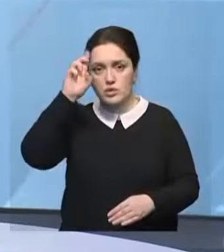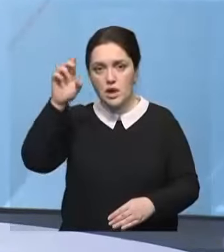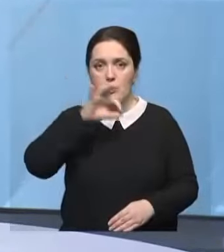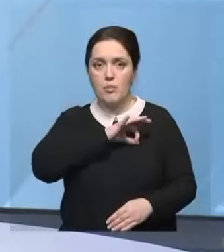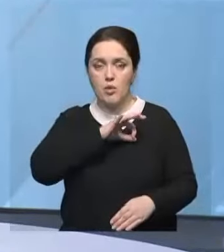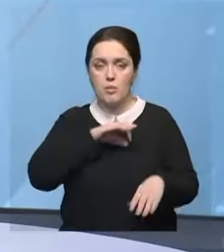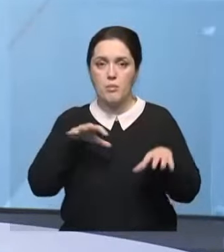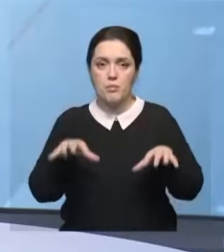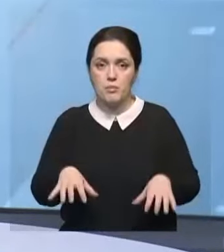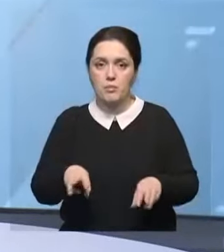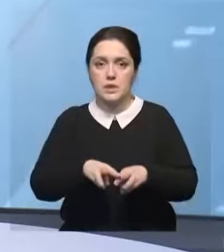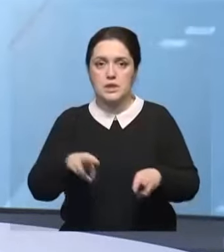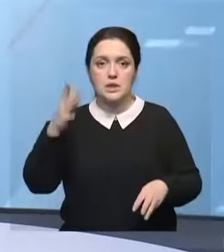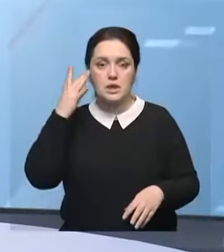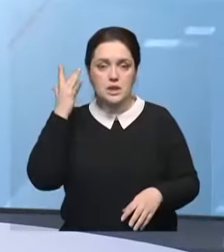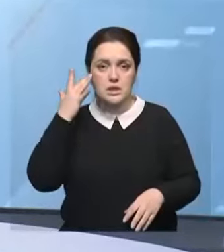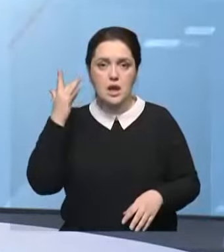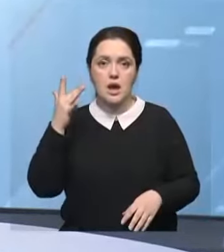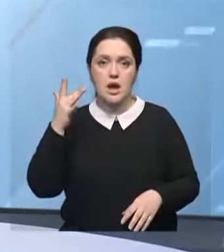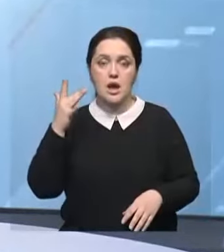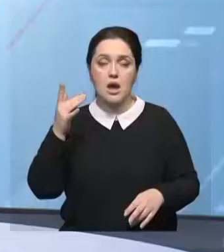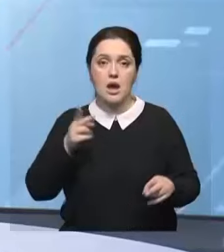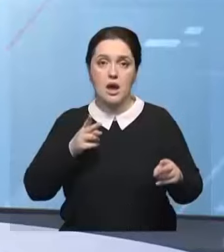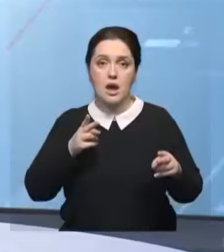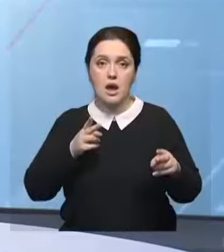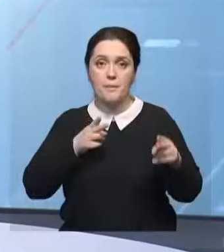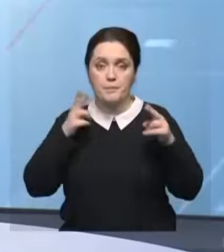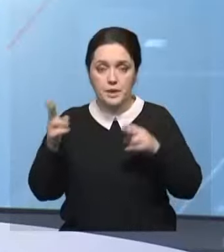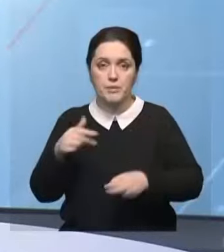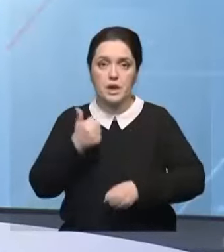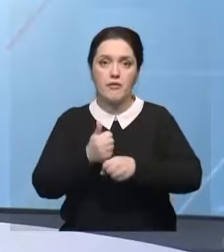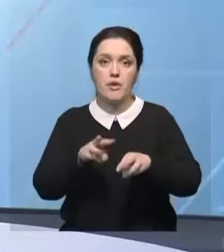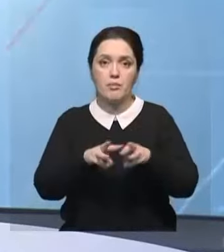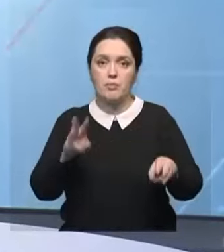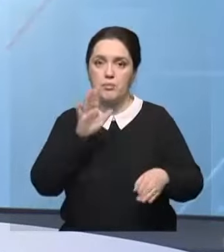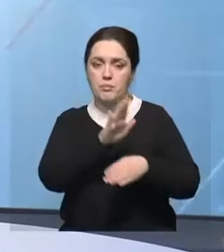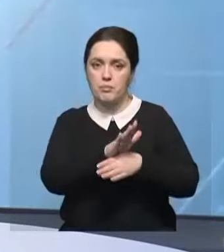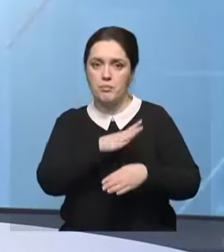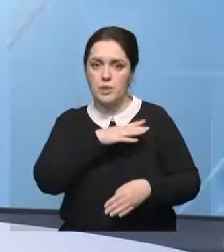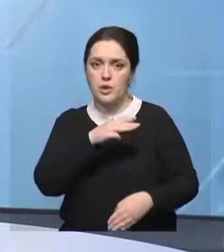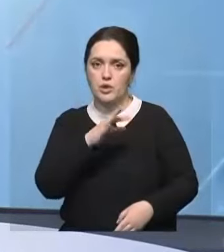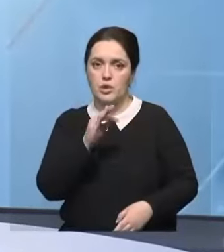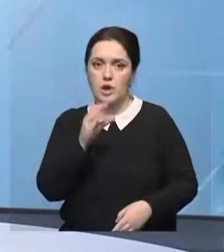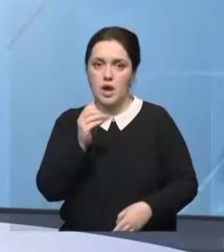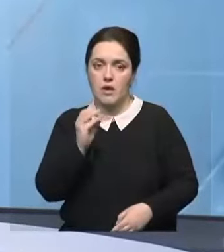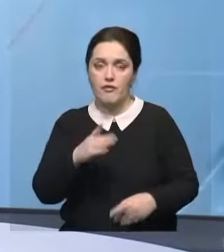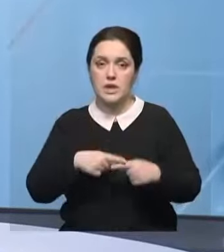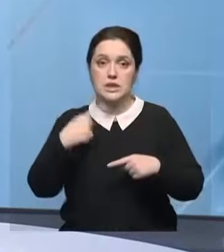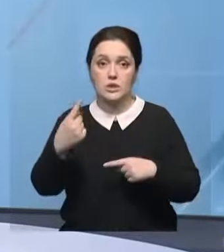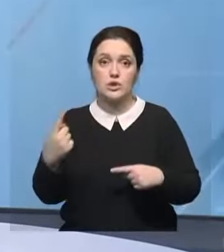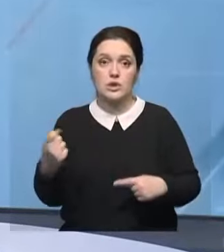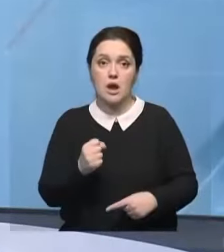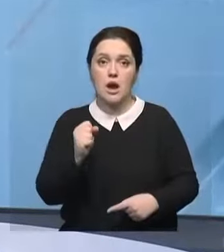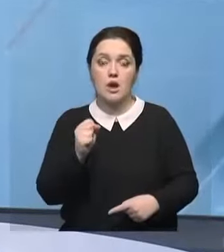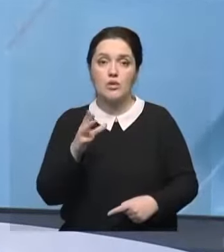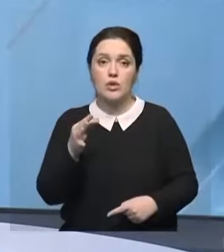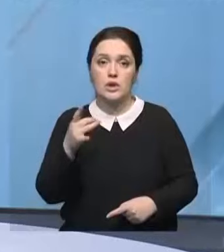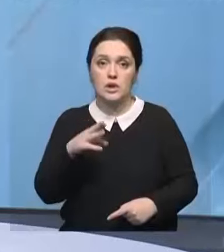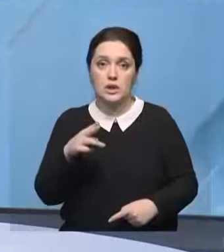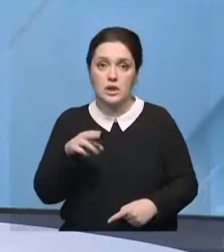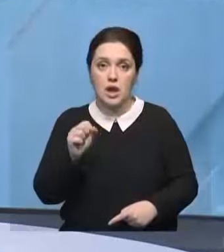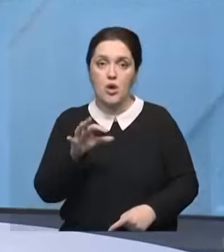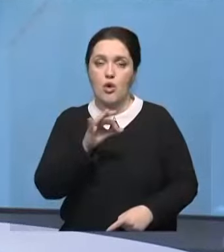пользования с председателем Кабинета министров Кыргызстана. Прибыл глава правительства туда по поручению Касым-Жомарта Токаева. На следующей неделе в Акарде с